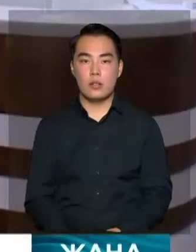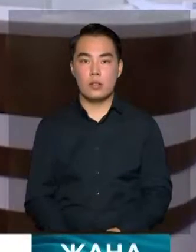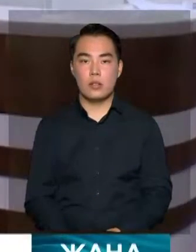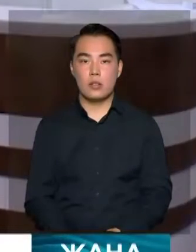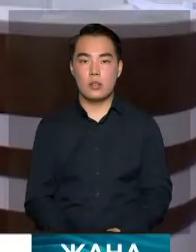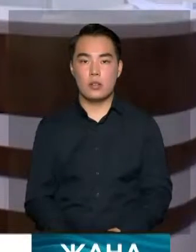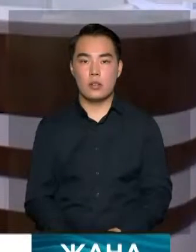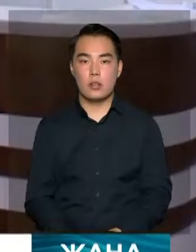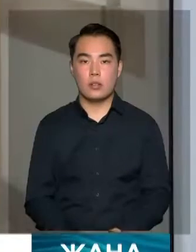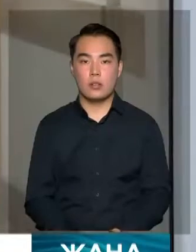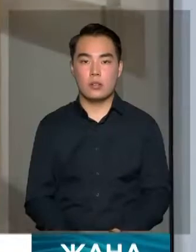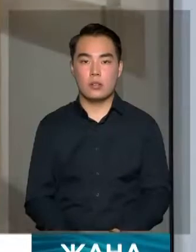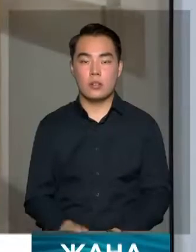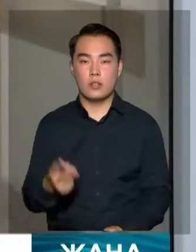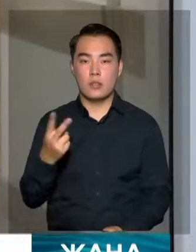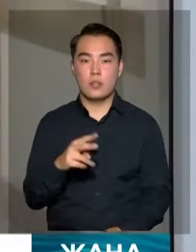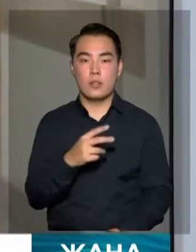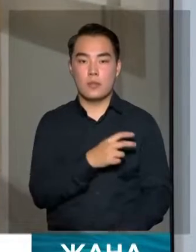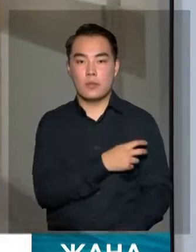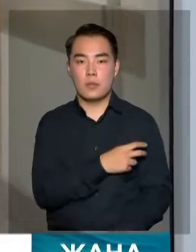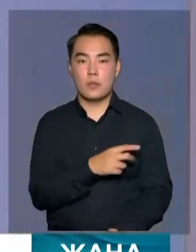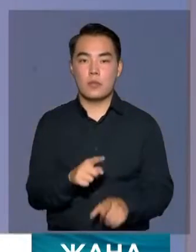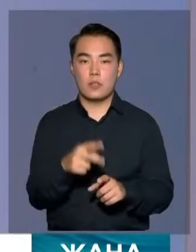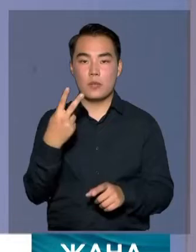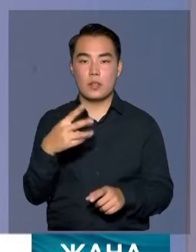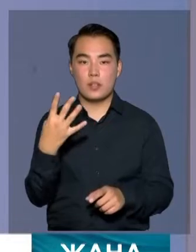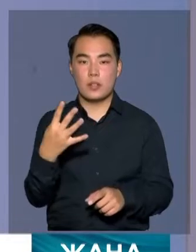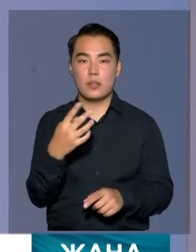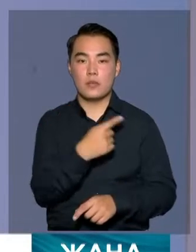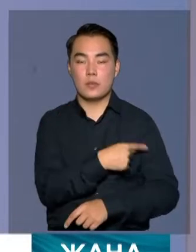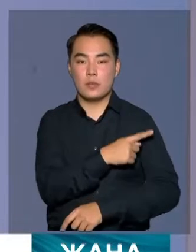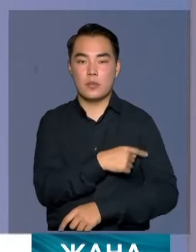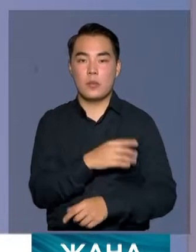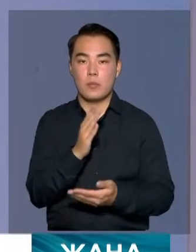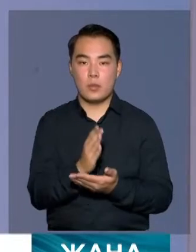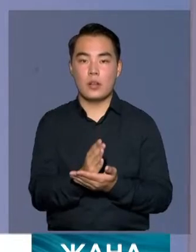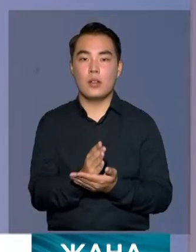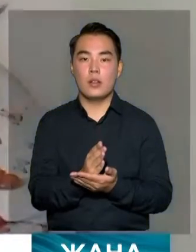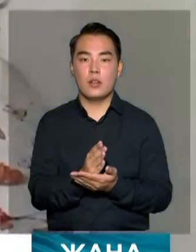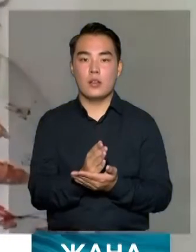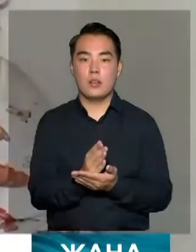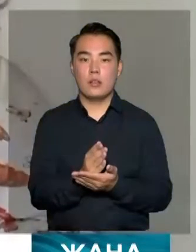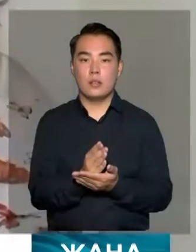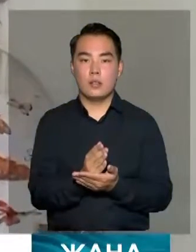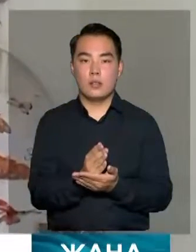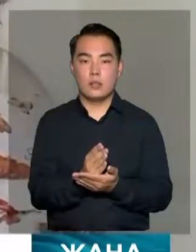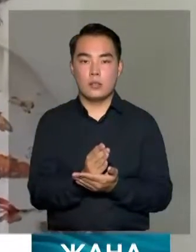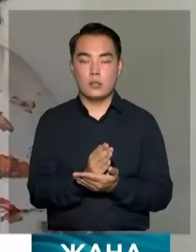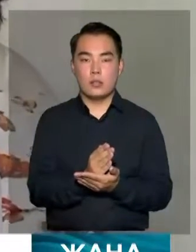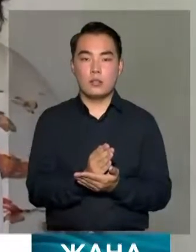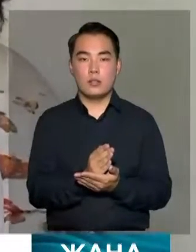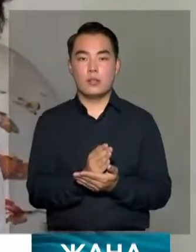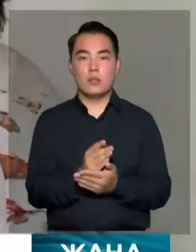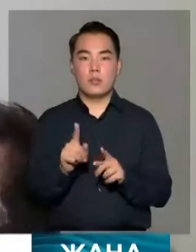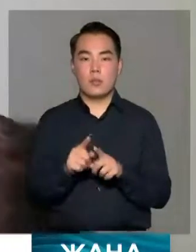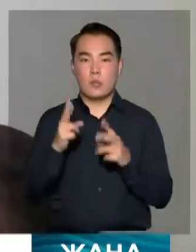Бөлімше 20 орынға лайықталған, 2 дәрігер 22 медбике бекітілген. Дәрігерлер құлақ мұрын, тамақта кездесетін ауру түрлеріне диагностикалық тексерулер